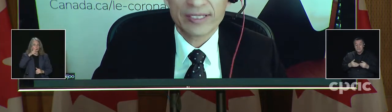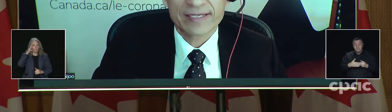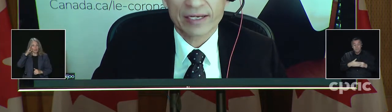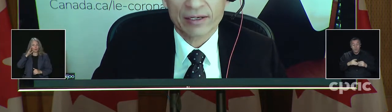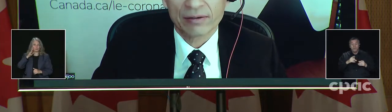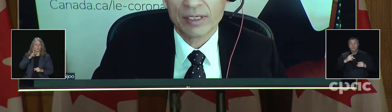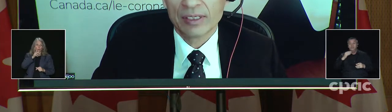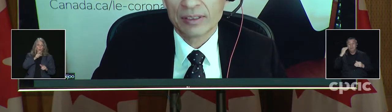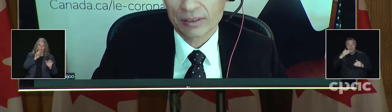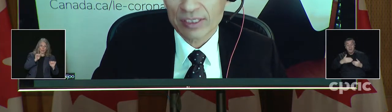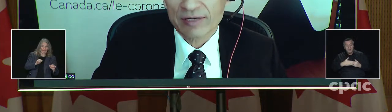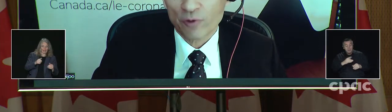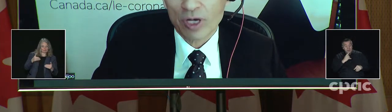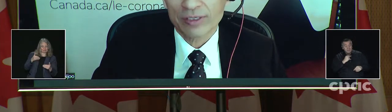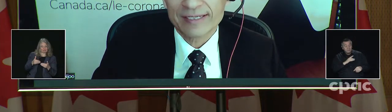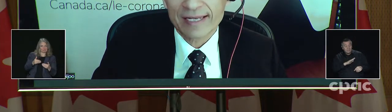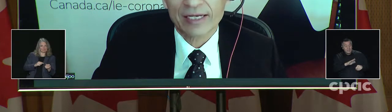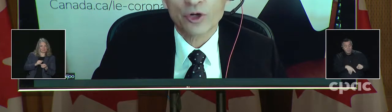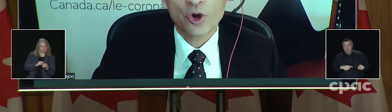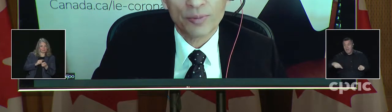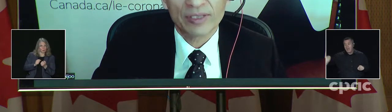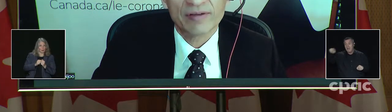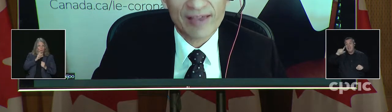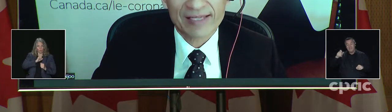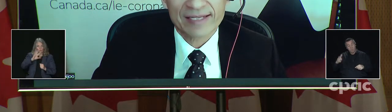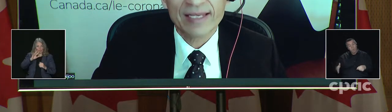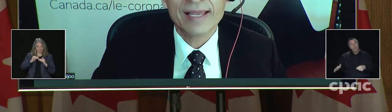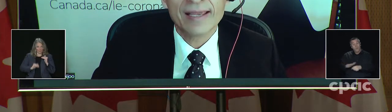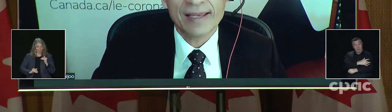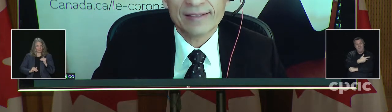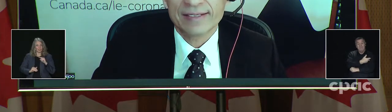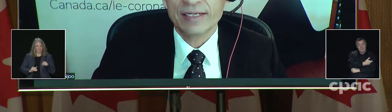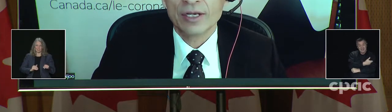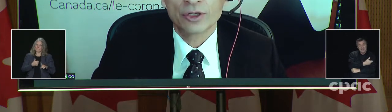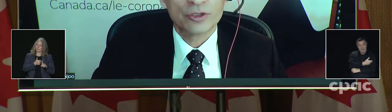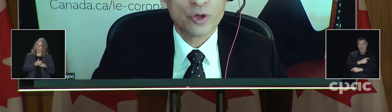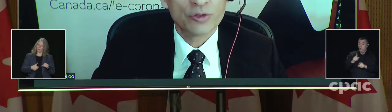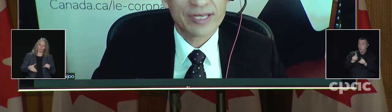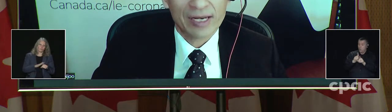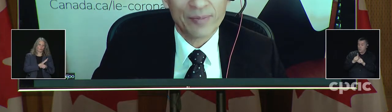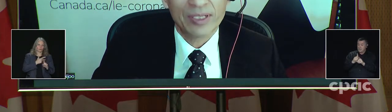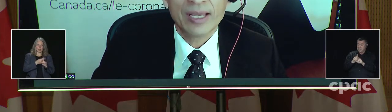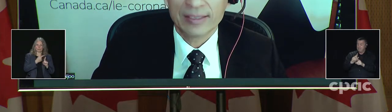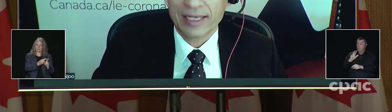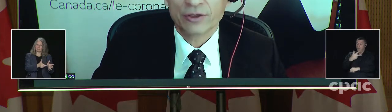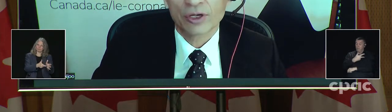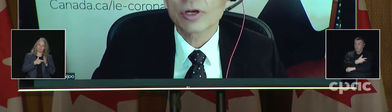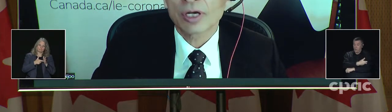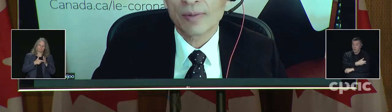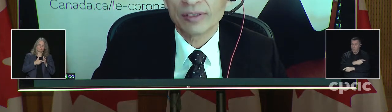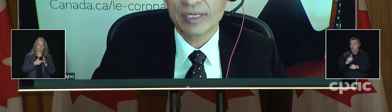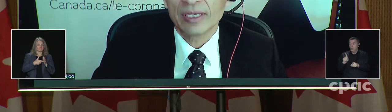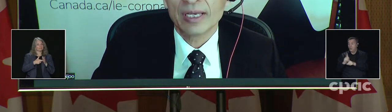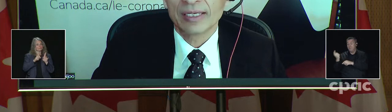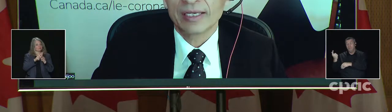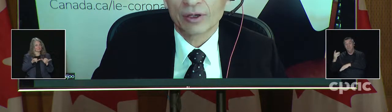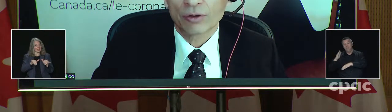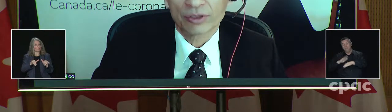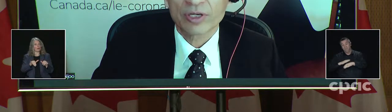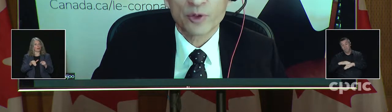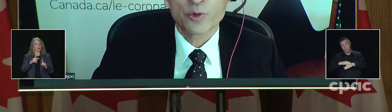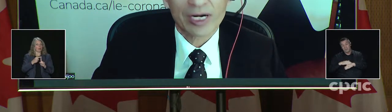moins de 5 ans de recevoir une série complète de vaccins ainsi qu'une dose de rappel telle que recommandée